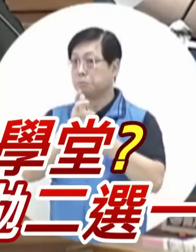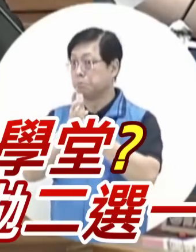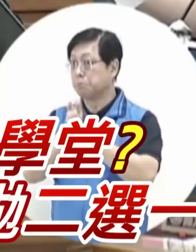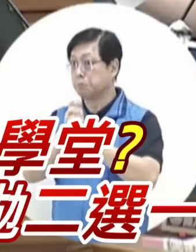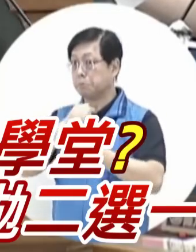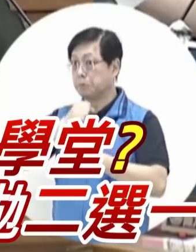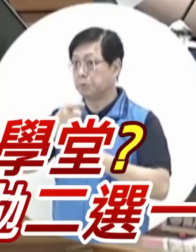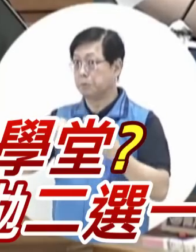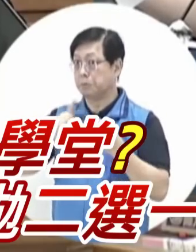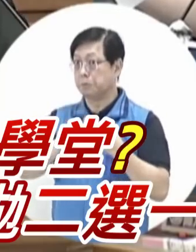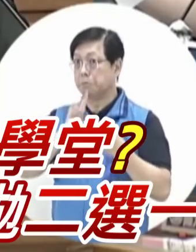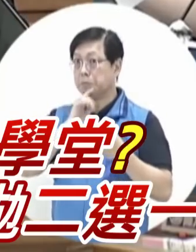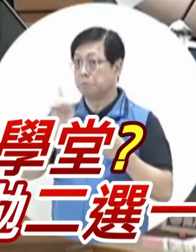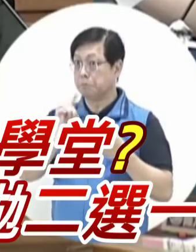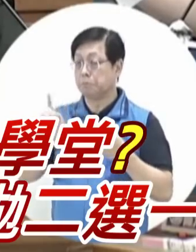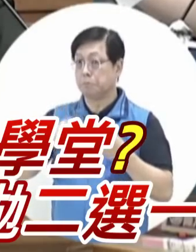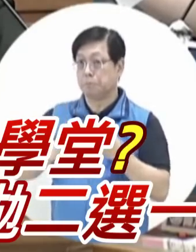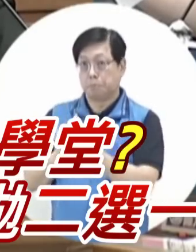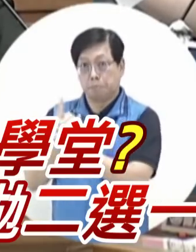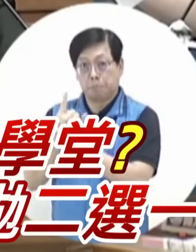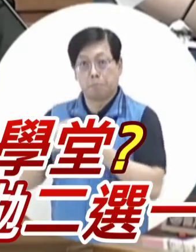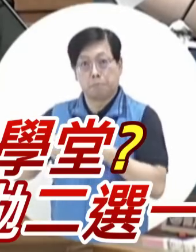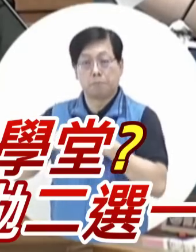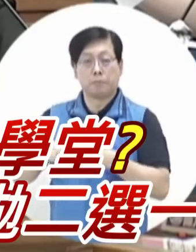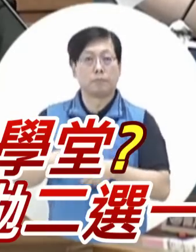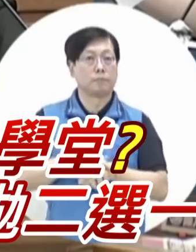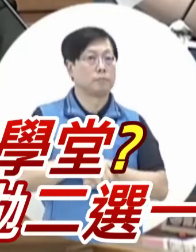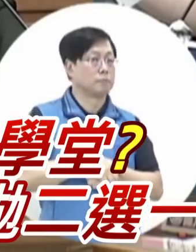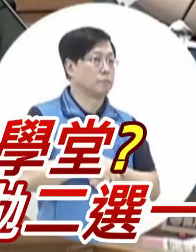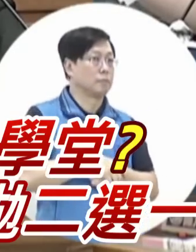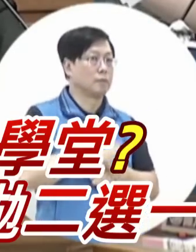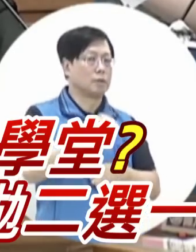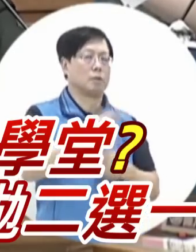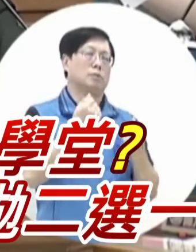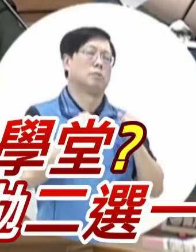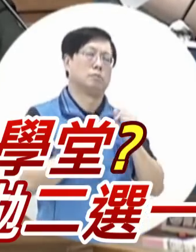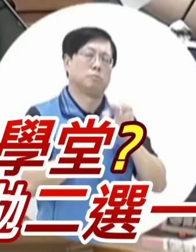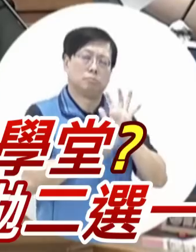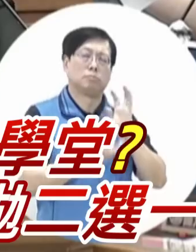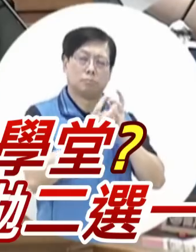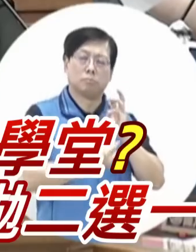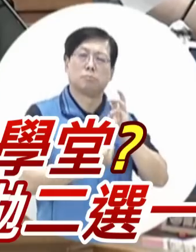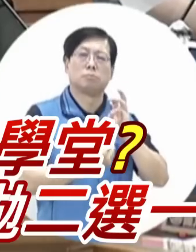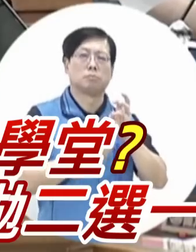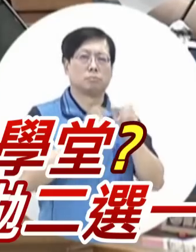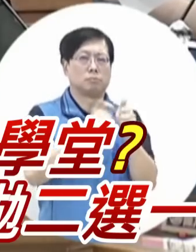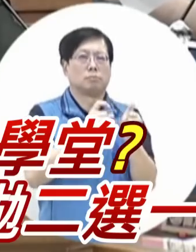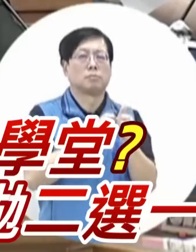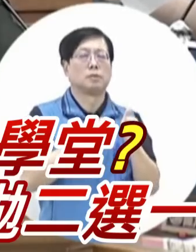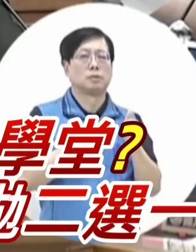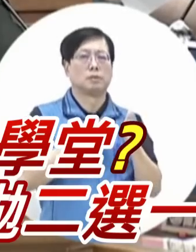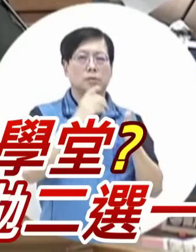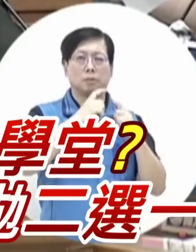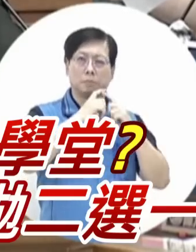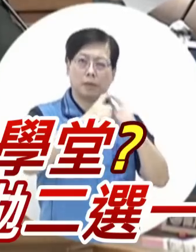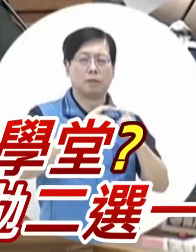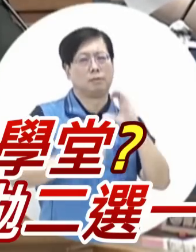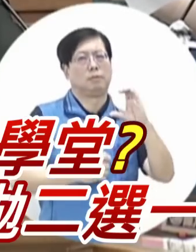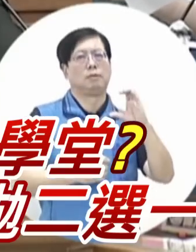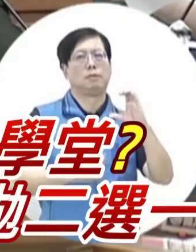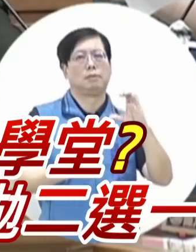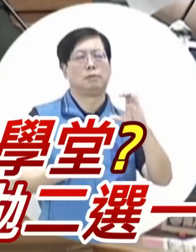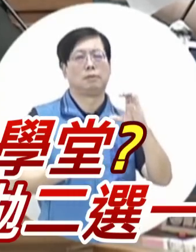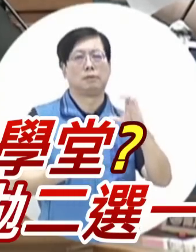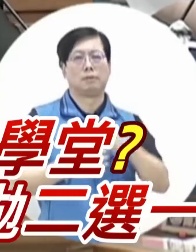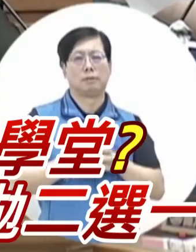湾应该要跟哪一个集团结盟呢？ 这也是申论题啊。 好， 这题目老师出的，让人家答都答 C 啊。 答